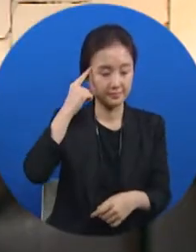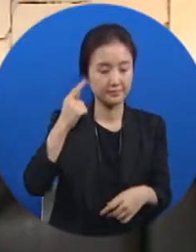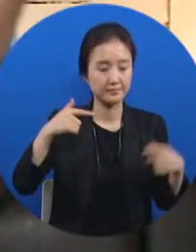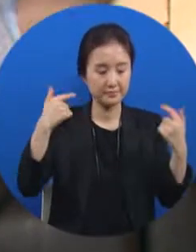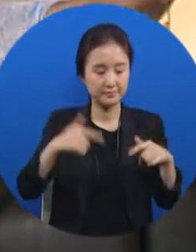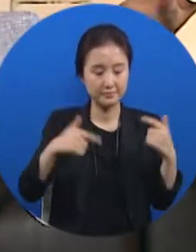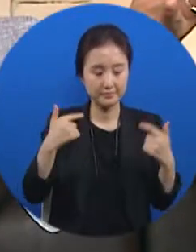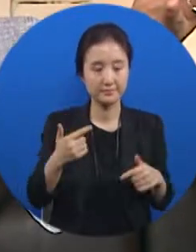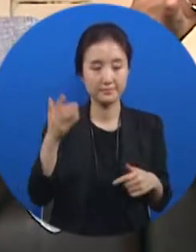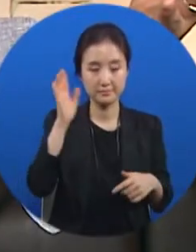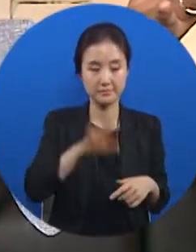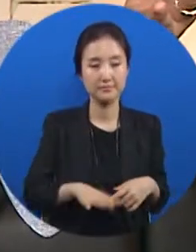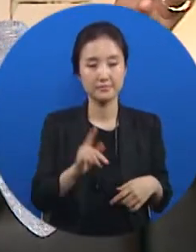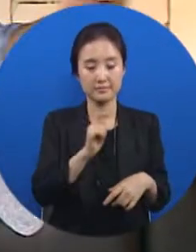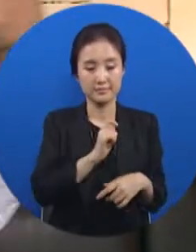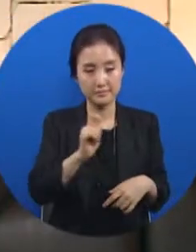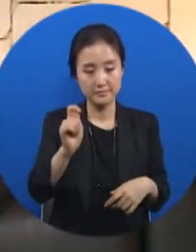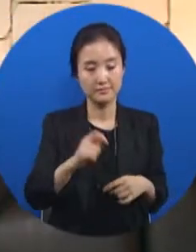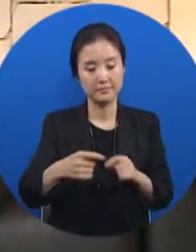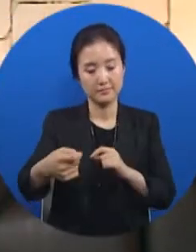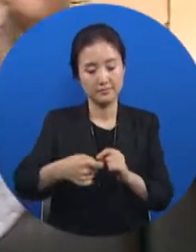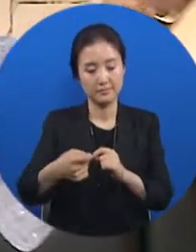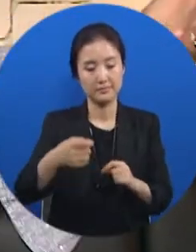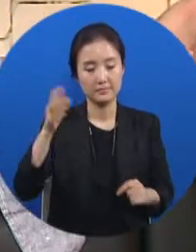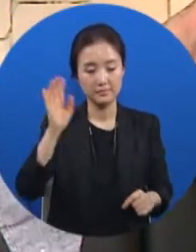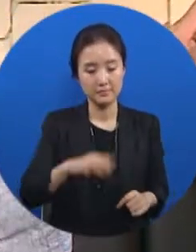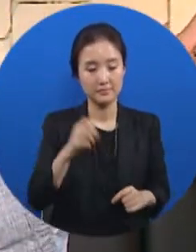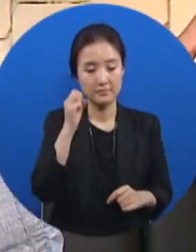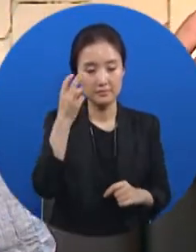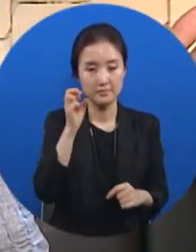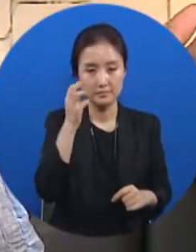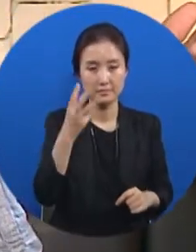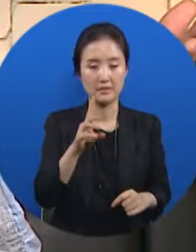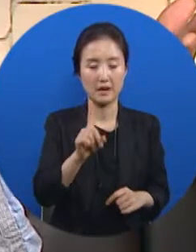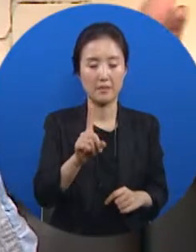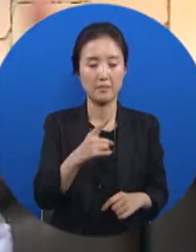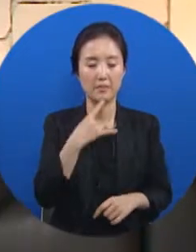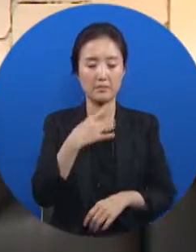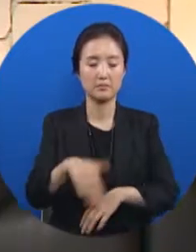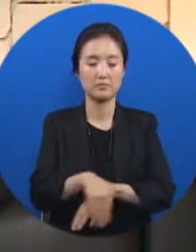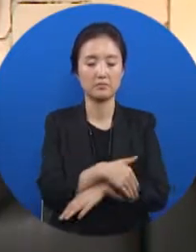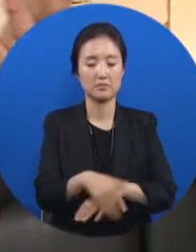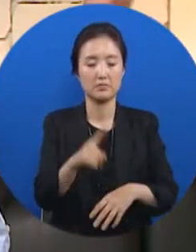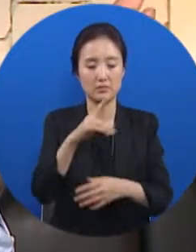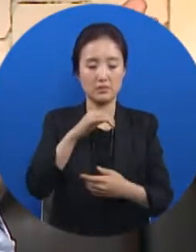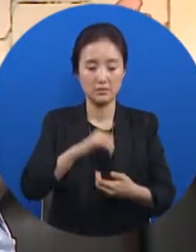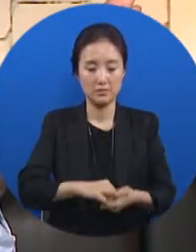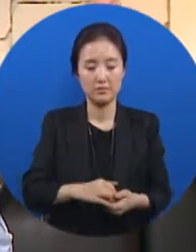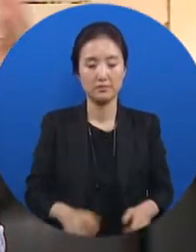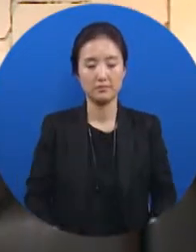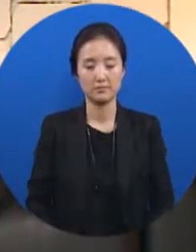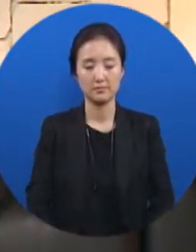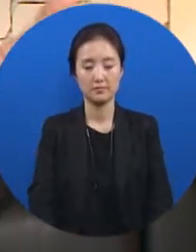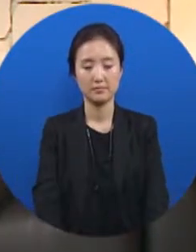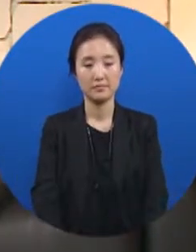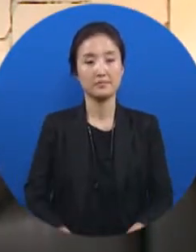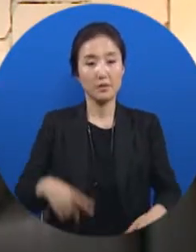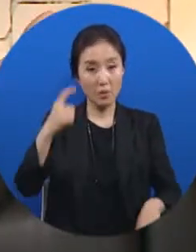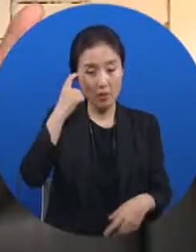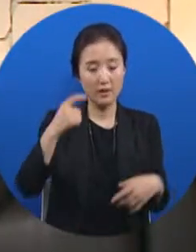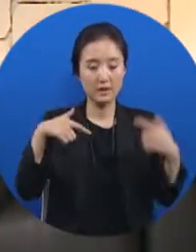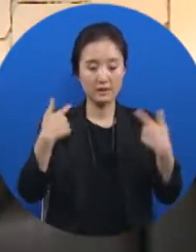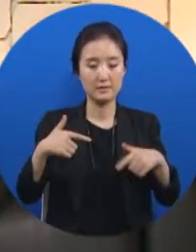타고 가도 10분이면 가는 거리인데도 두세 달에 한 번도 안 가게 되는. 왜? 늘 계시니까. 늘